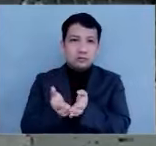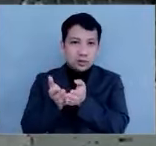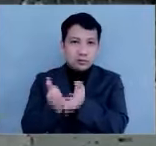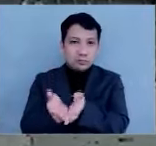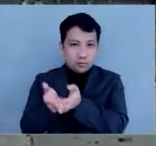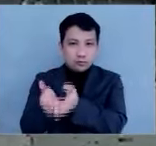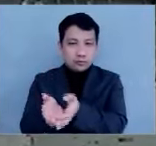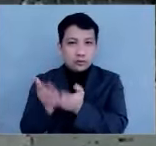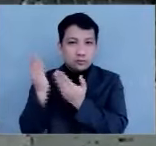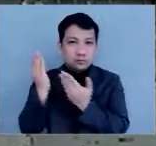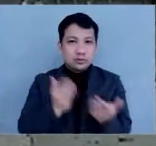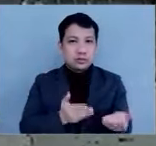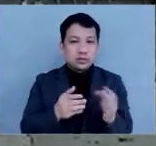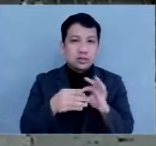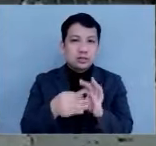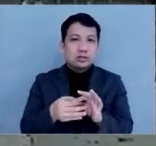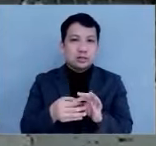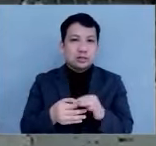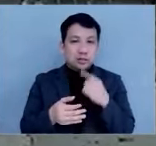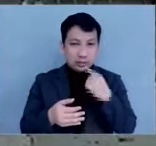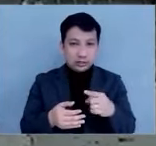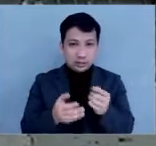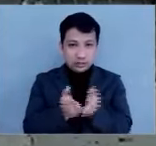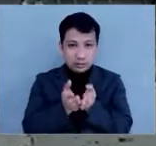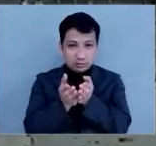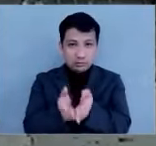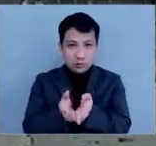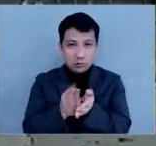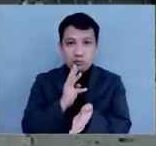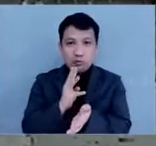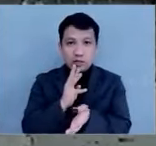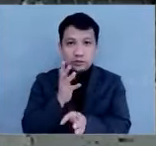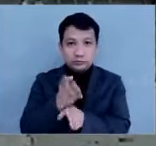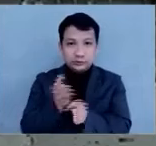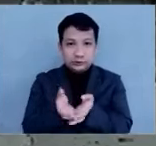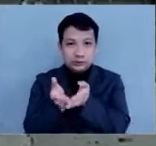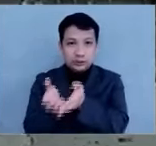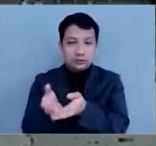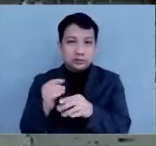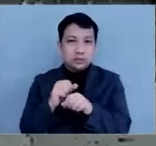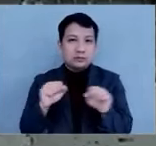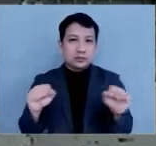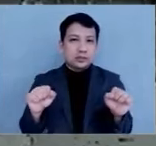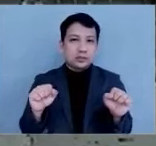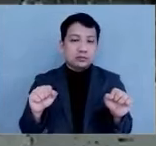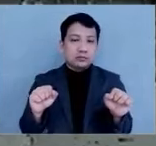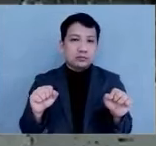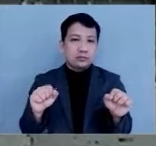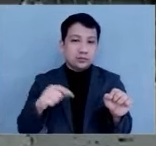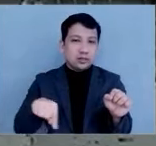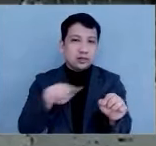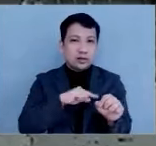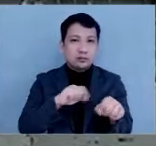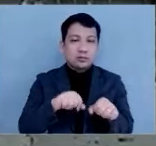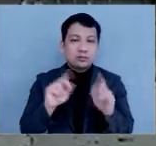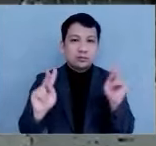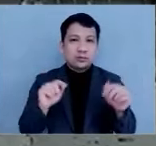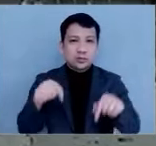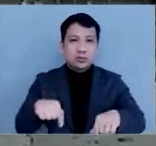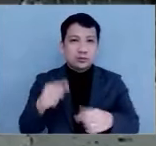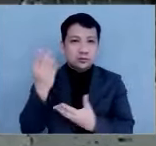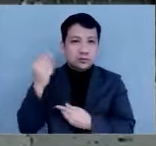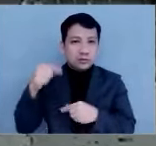yung dinala nila na amphibious vehicle para mas marami ang mailigtas ng mga natrap na residente. At yan ang latest mula dito sa San Fernando